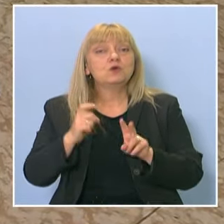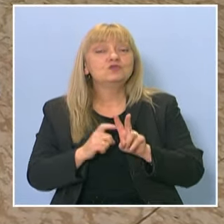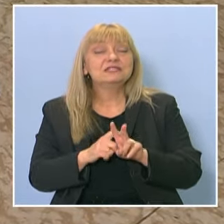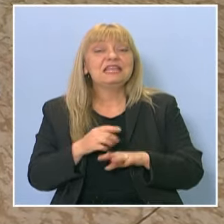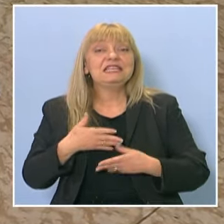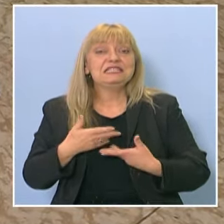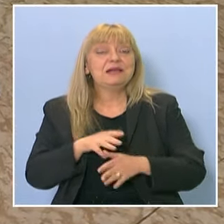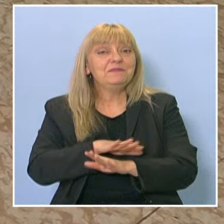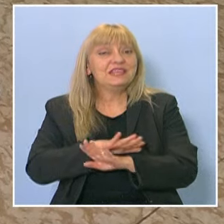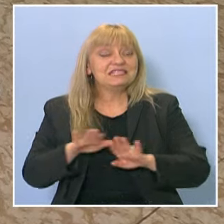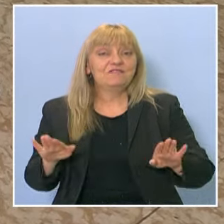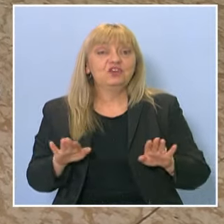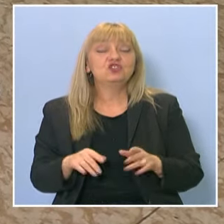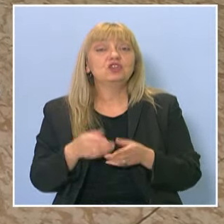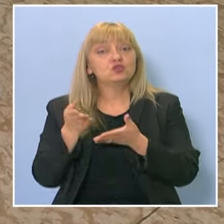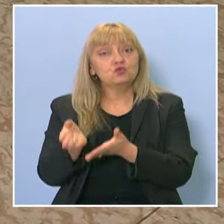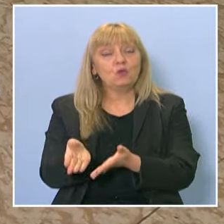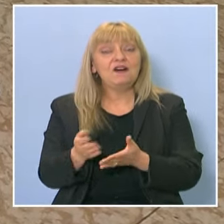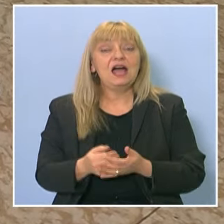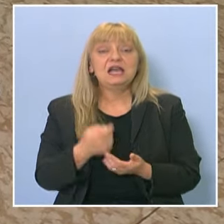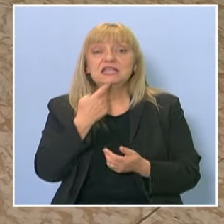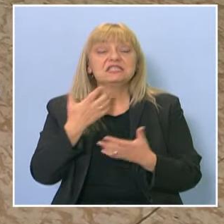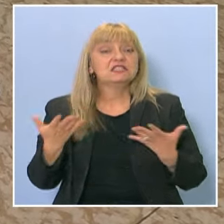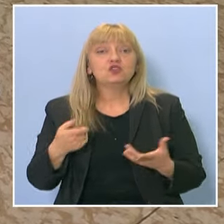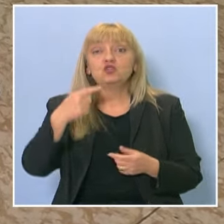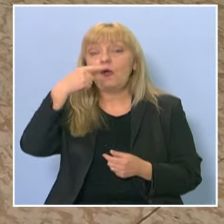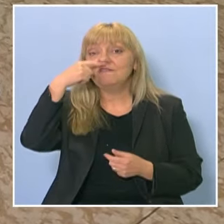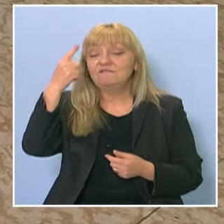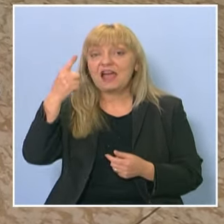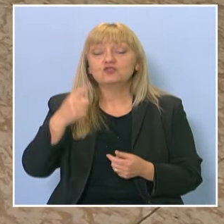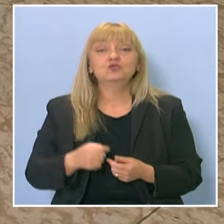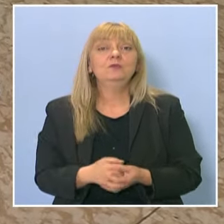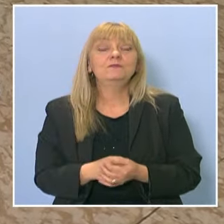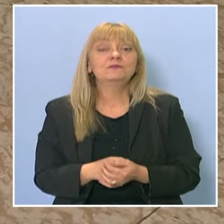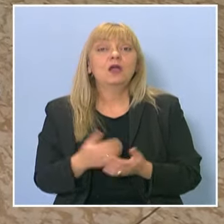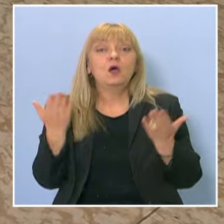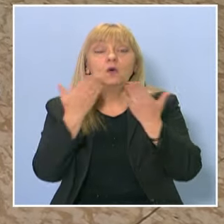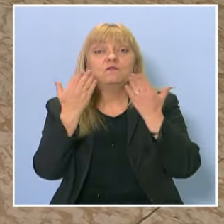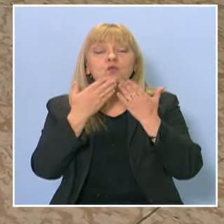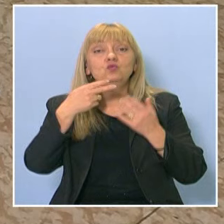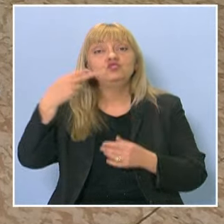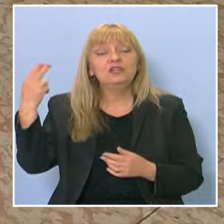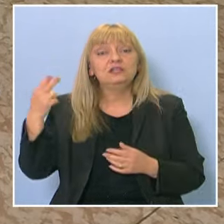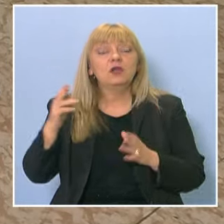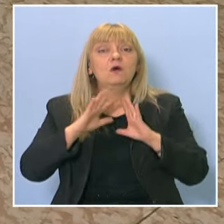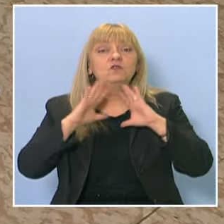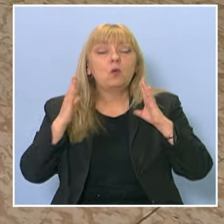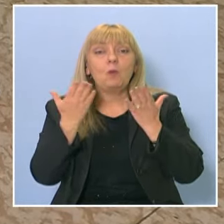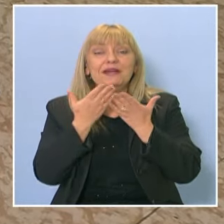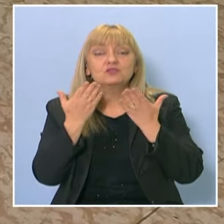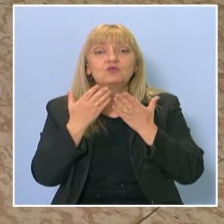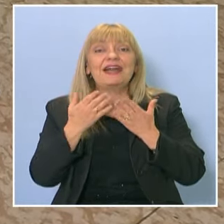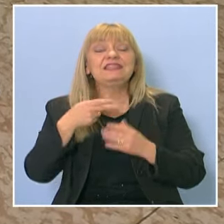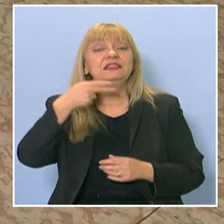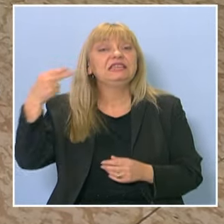с това, защо е важно в училищните, в образователните